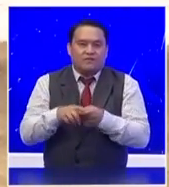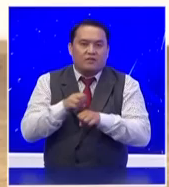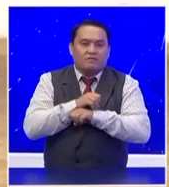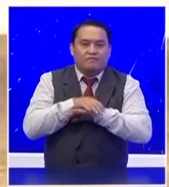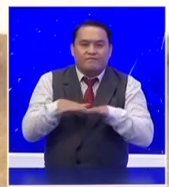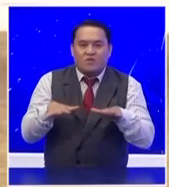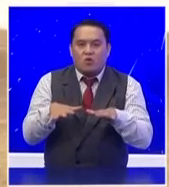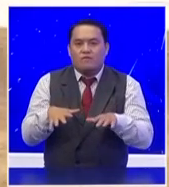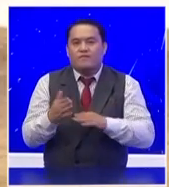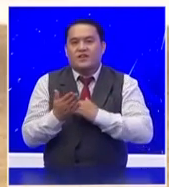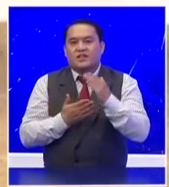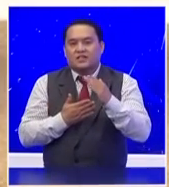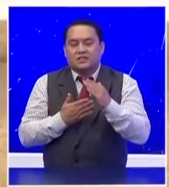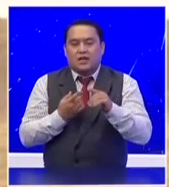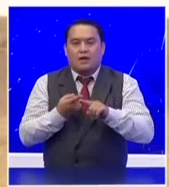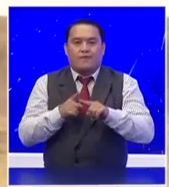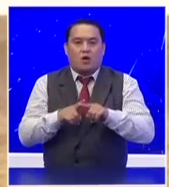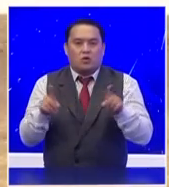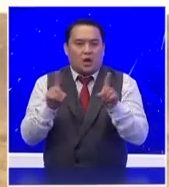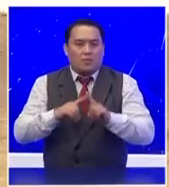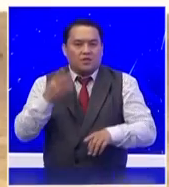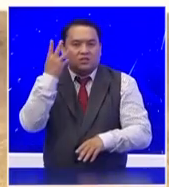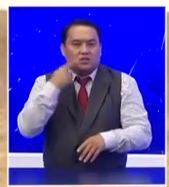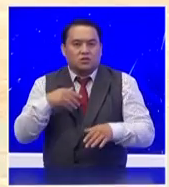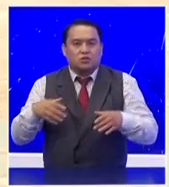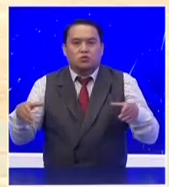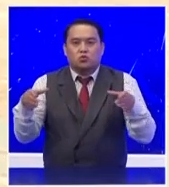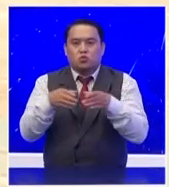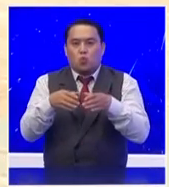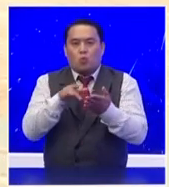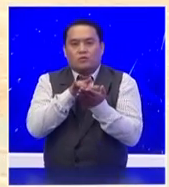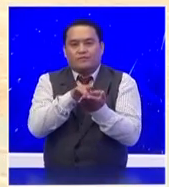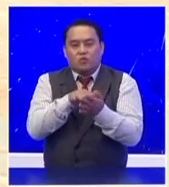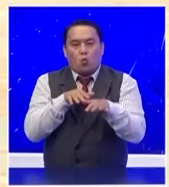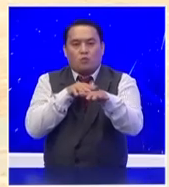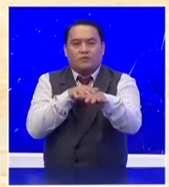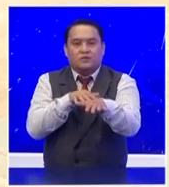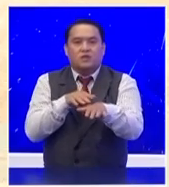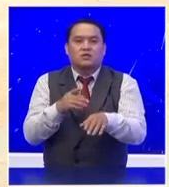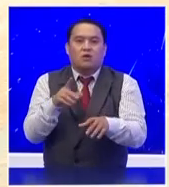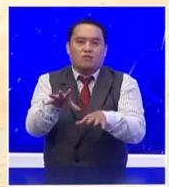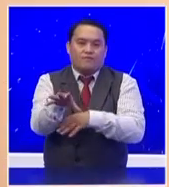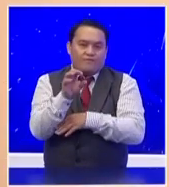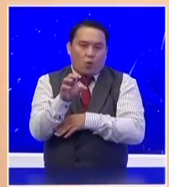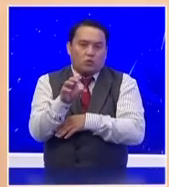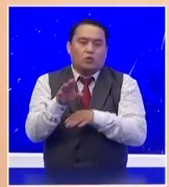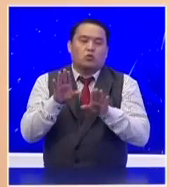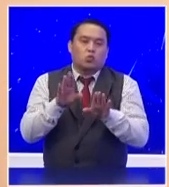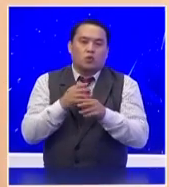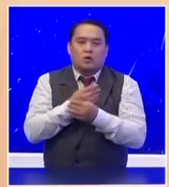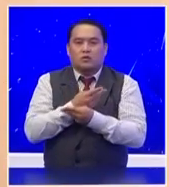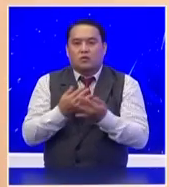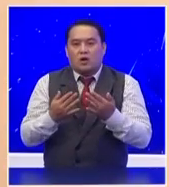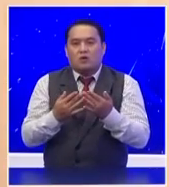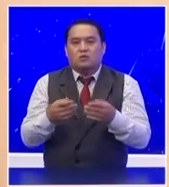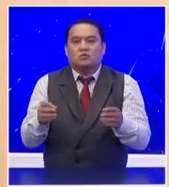водорослей с высоким содержанием вета-каротина. Необычный оттенок привлек толпы отдыхающих и туристов. И если одни лишь сделали фото на его фоне, то другие разводили на